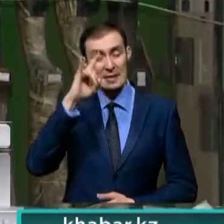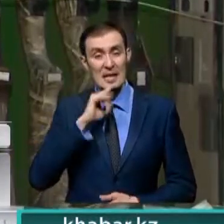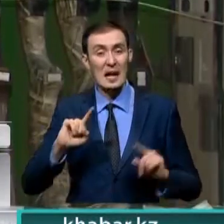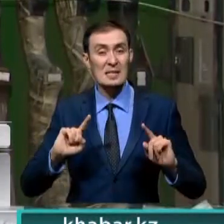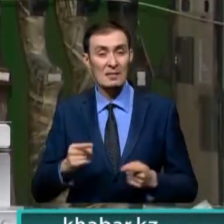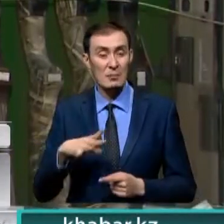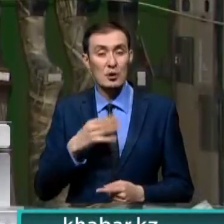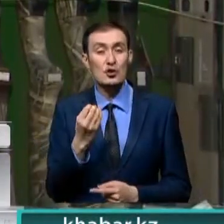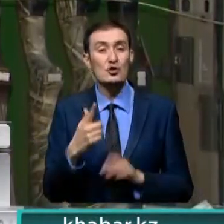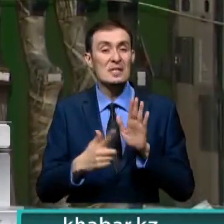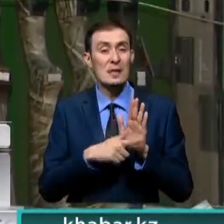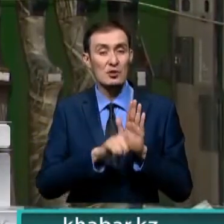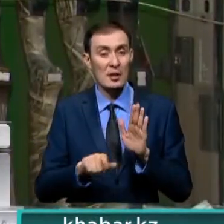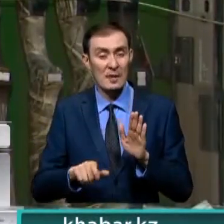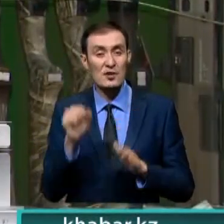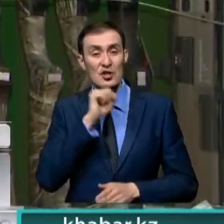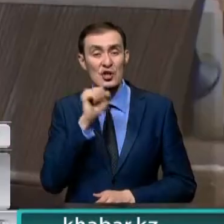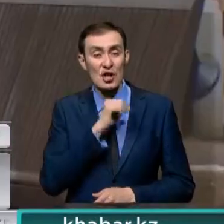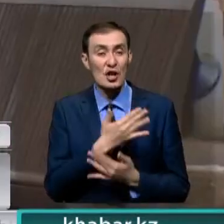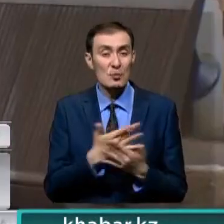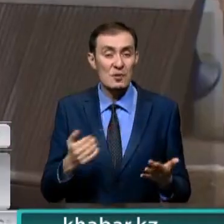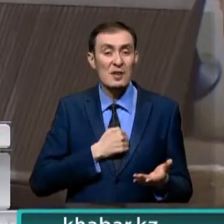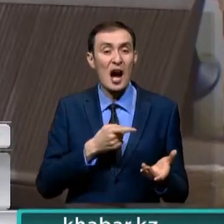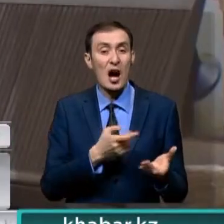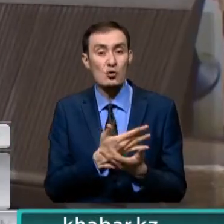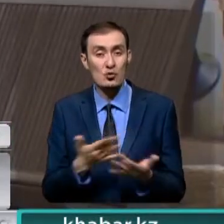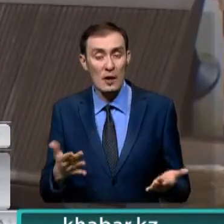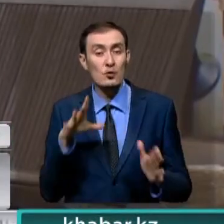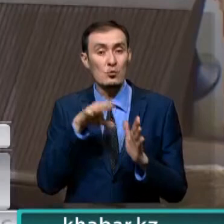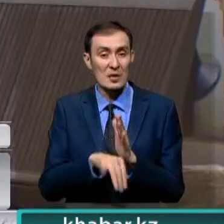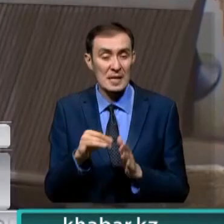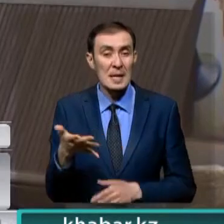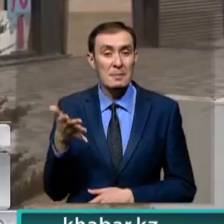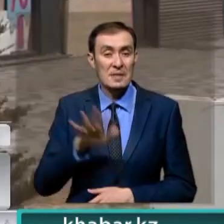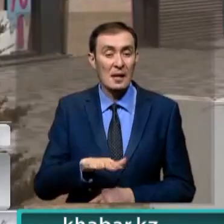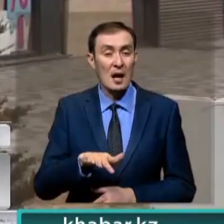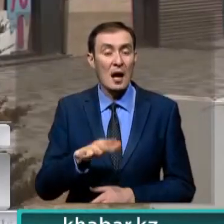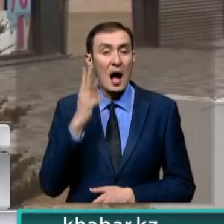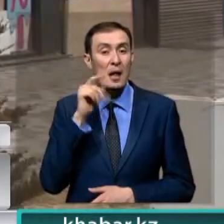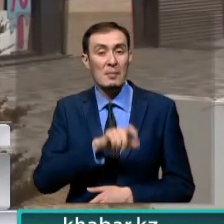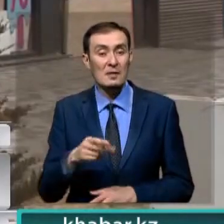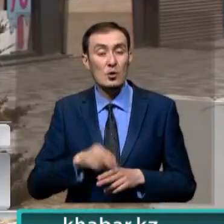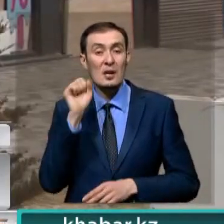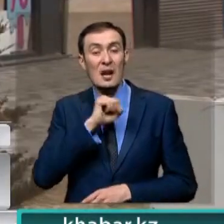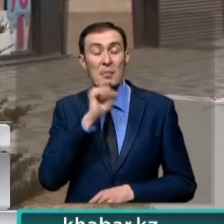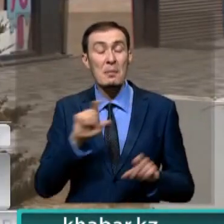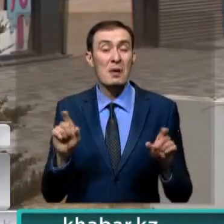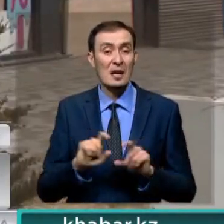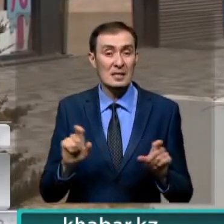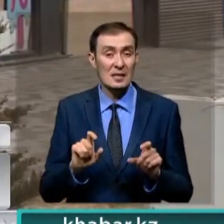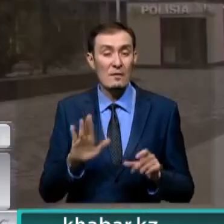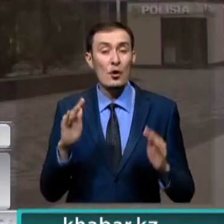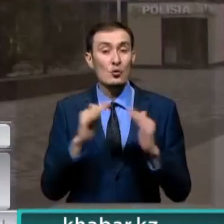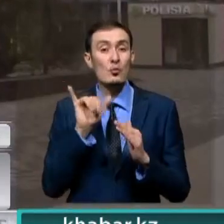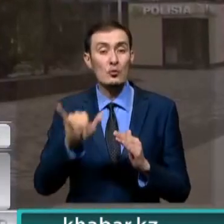арестовали еще семерых подозреваемых в хищении имущества и оружия в том числе пятерых алматинцев которые грабили магазины в